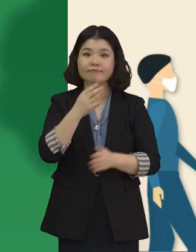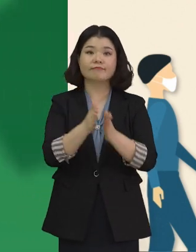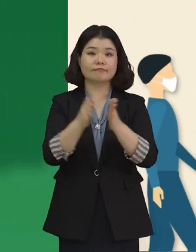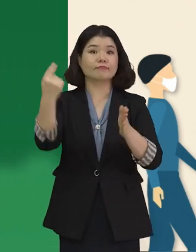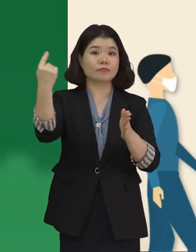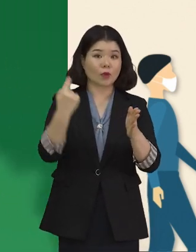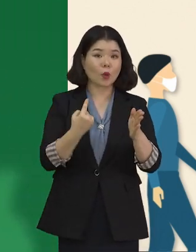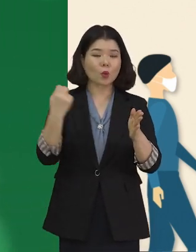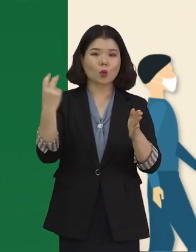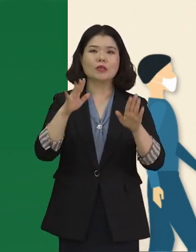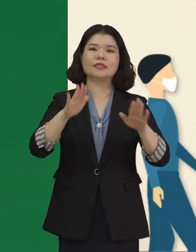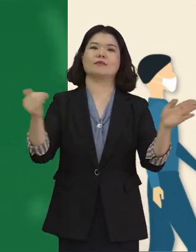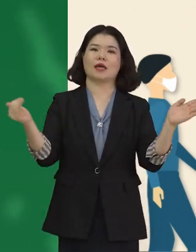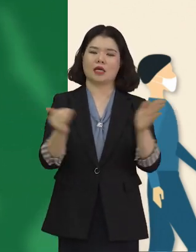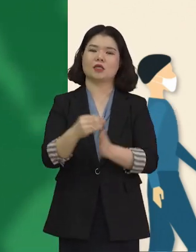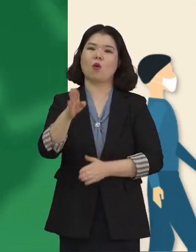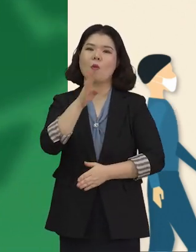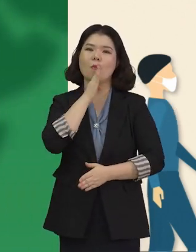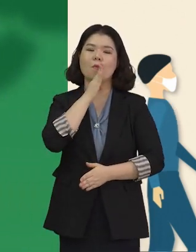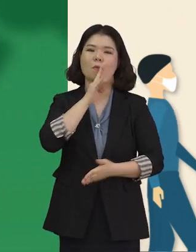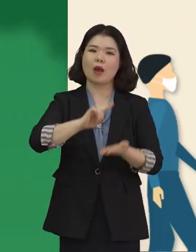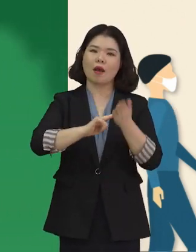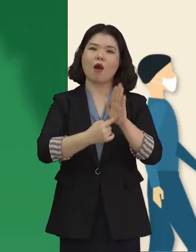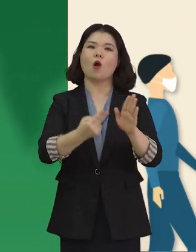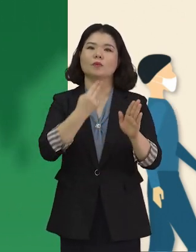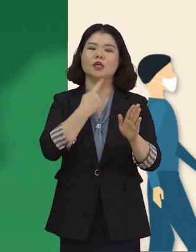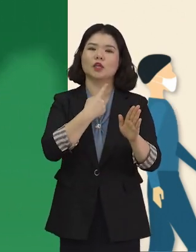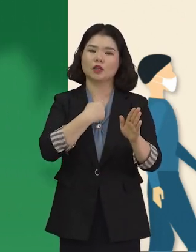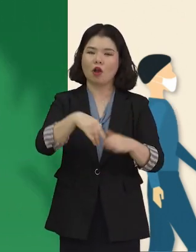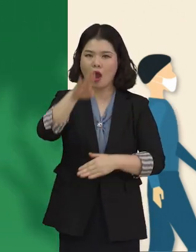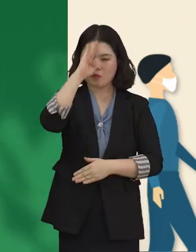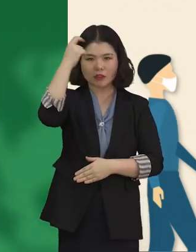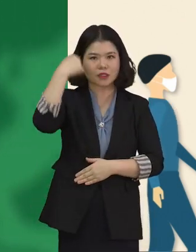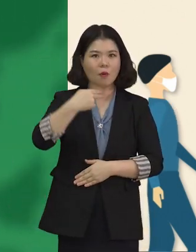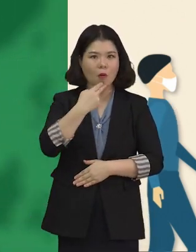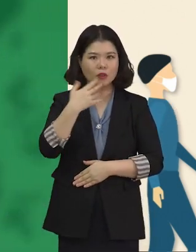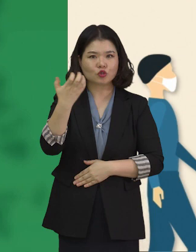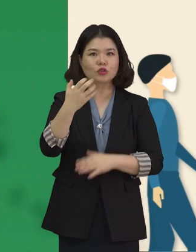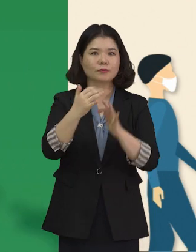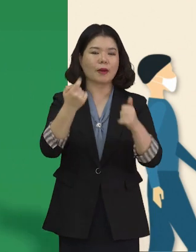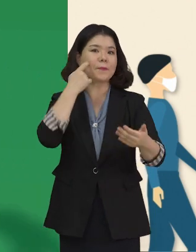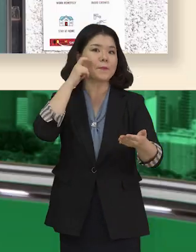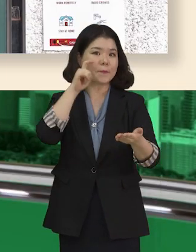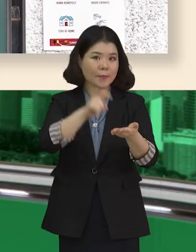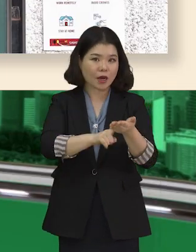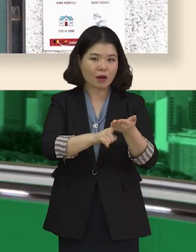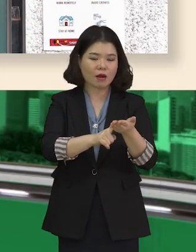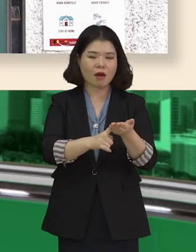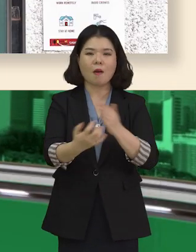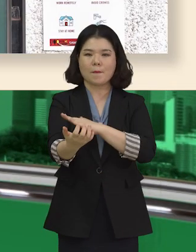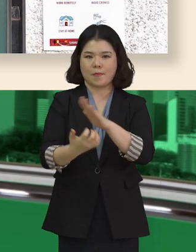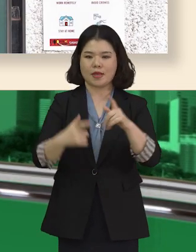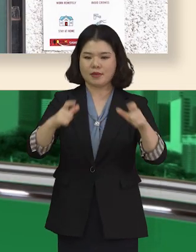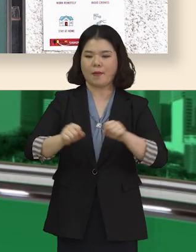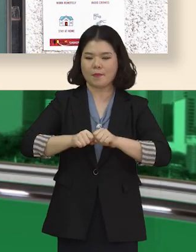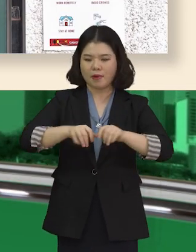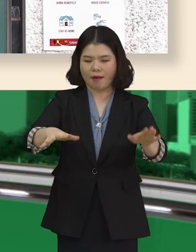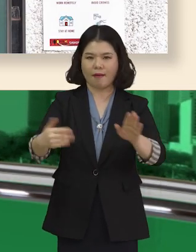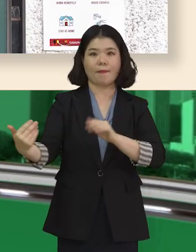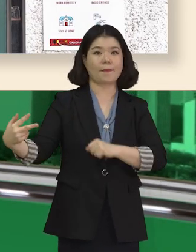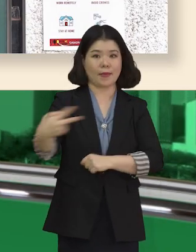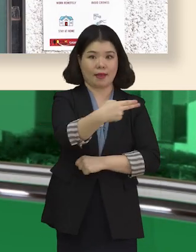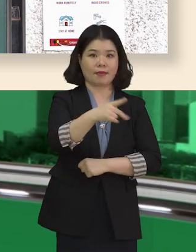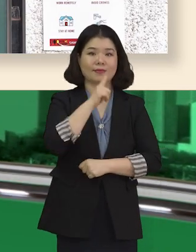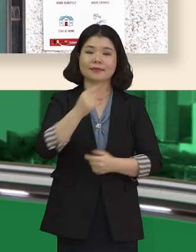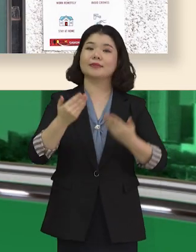왔으며 지금까지 실제 드러나지 않았던 무증상 감염자 90명을 발견해 사전에 지역 감염 확산을